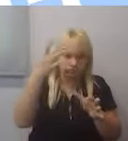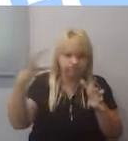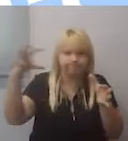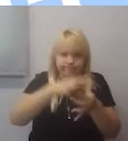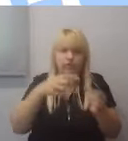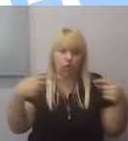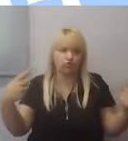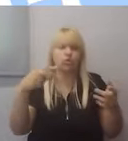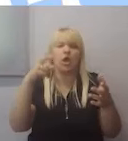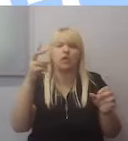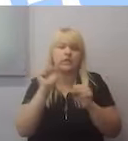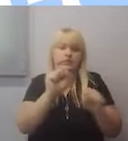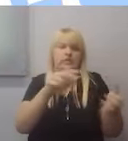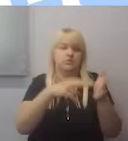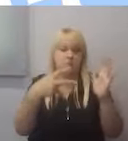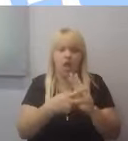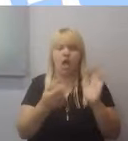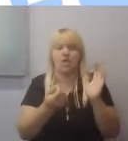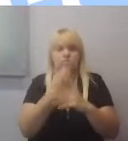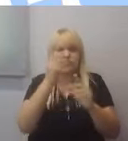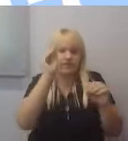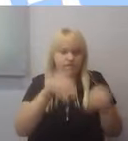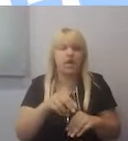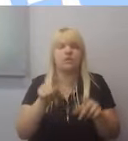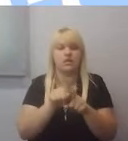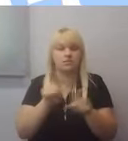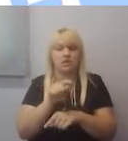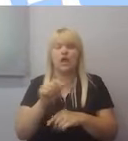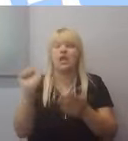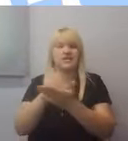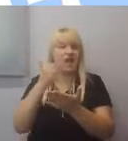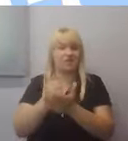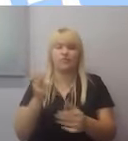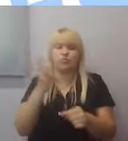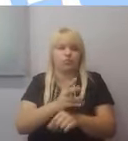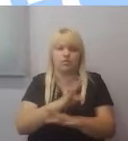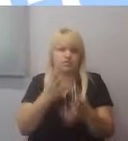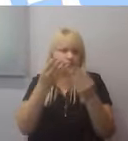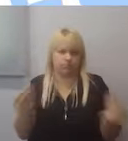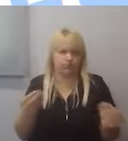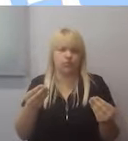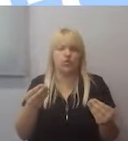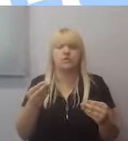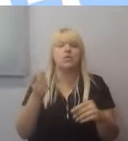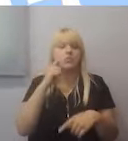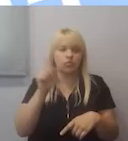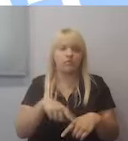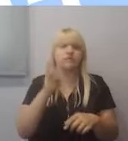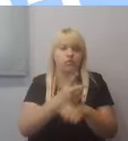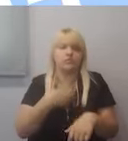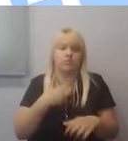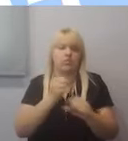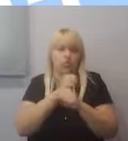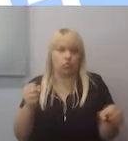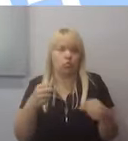funkcijas arvien vairāk defensīvas ja bet pamatfunkcijas nekur nepazūd kritiskas kritiskas funkcijas jā tāpat jānodrošina bet nākt klāt gan